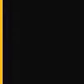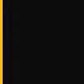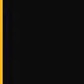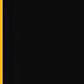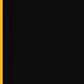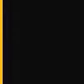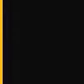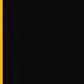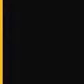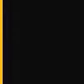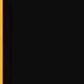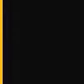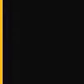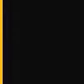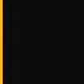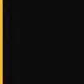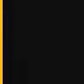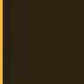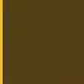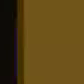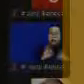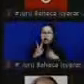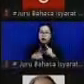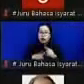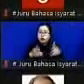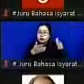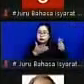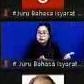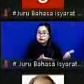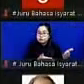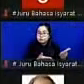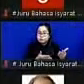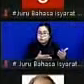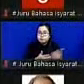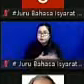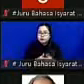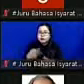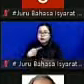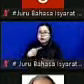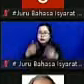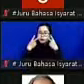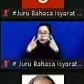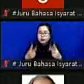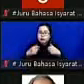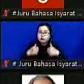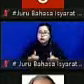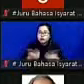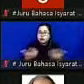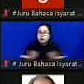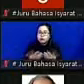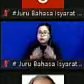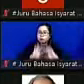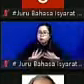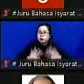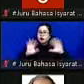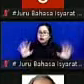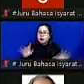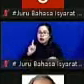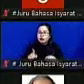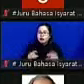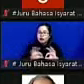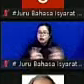Bapak Ibu. Nah, kalau dari sini, nah kita bisa lihat yang banyak kena garisnya